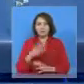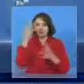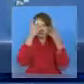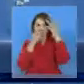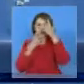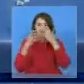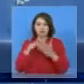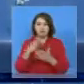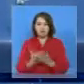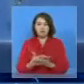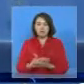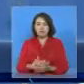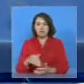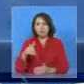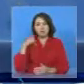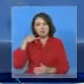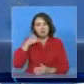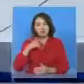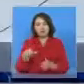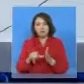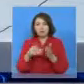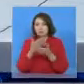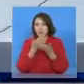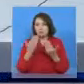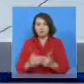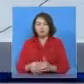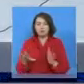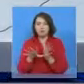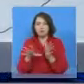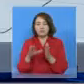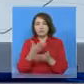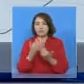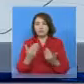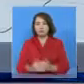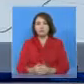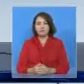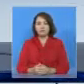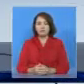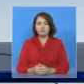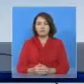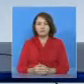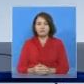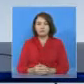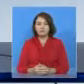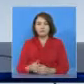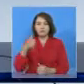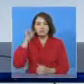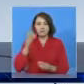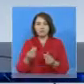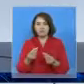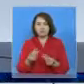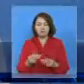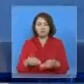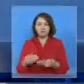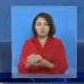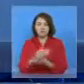Сосын зарядкамызды өліп қалды, немізді, немізді, соткамызды. Жетісінен бергі аты жоқ, кеше